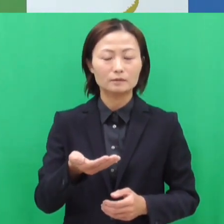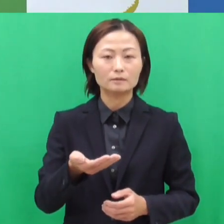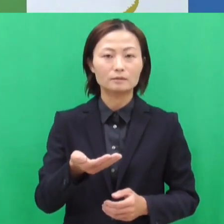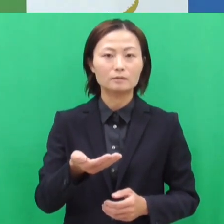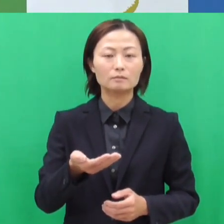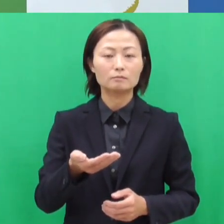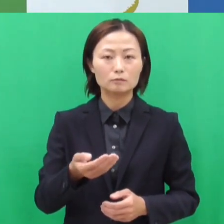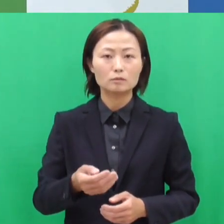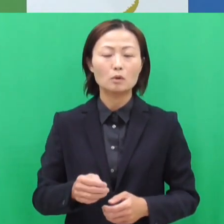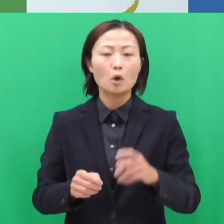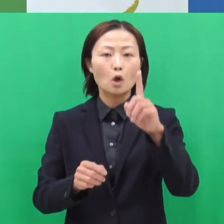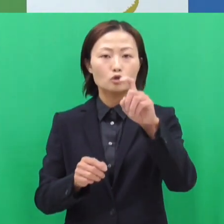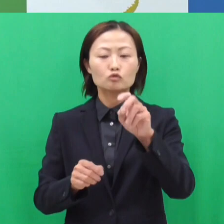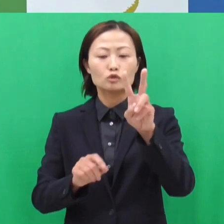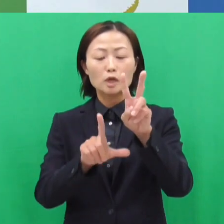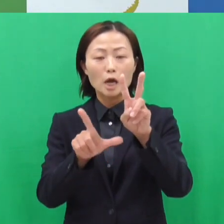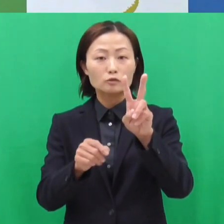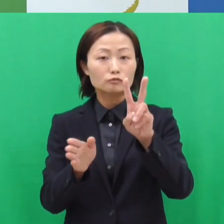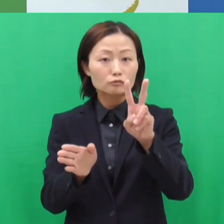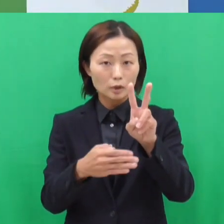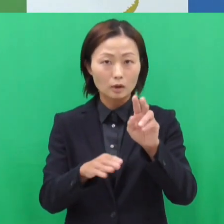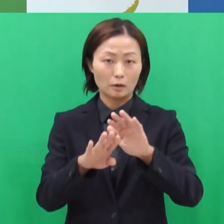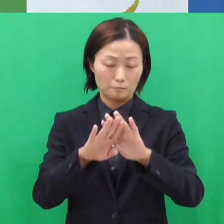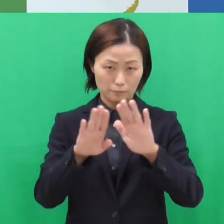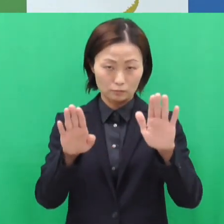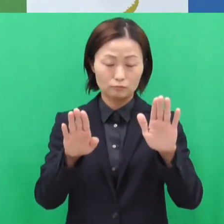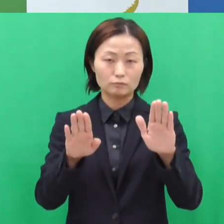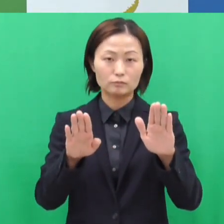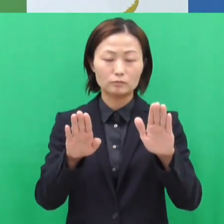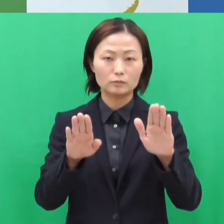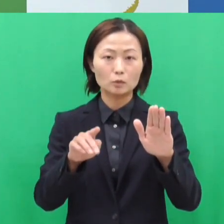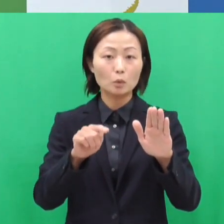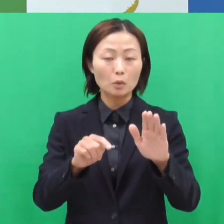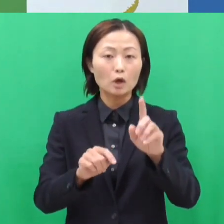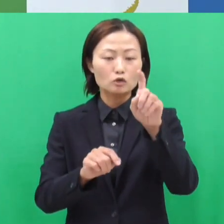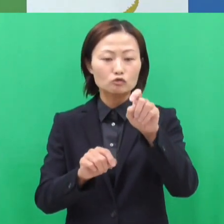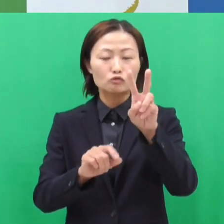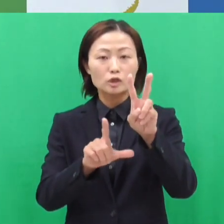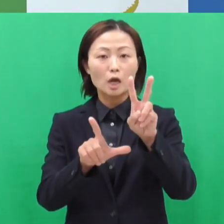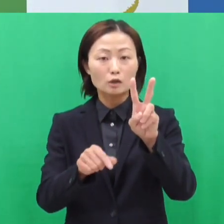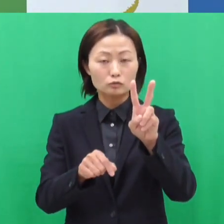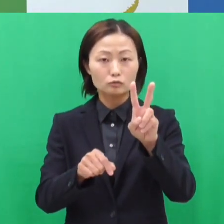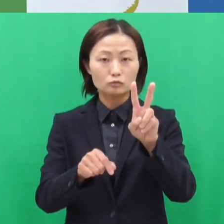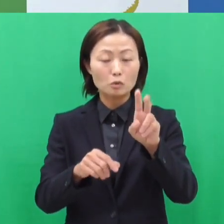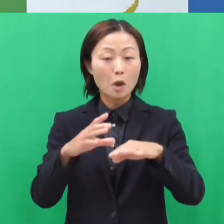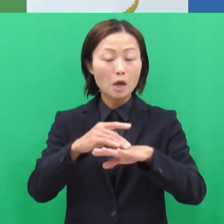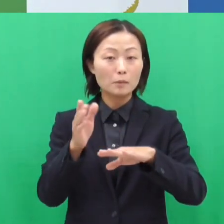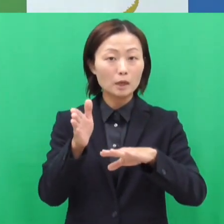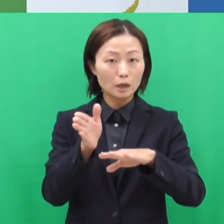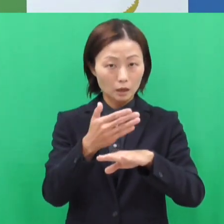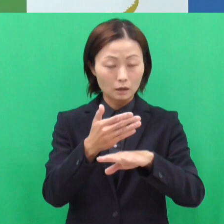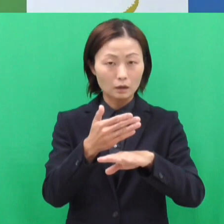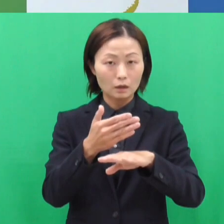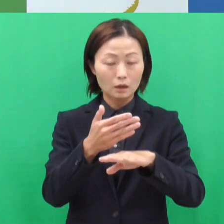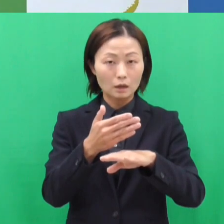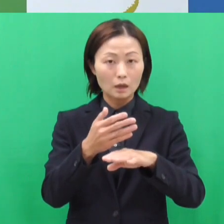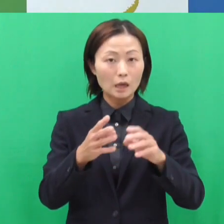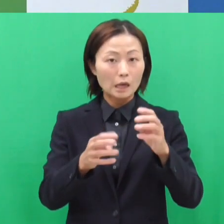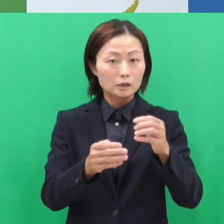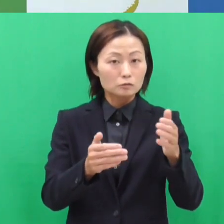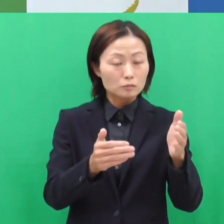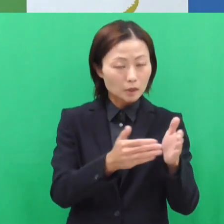実務的な話12月からということですけど12月の頭から裏切りが何日からいつ頃までを少なく